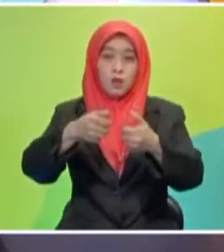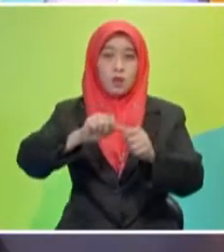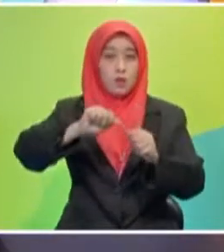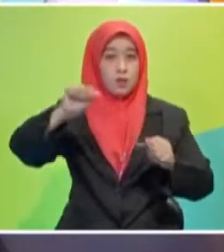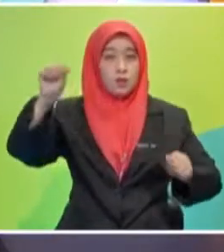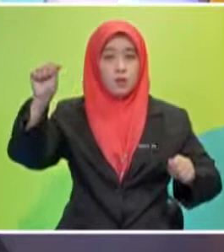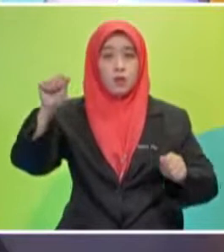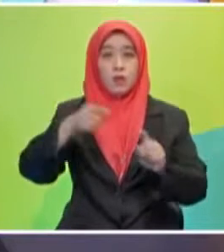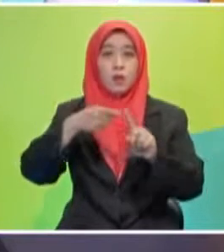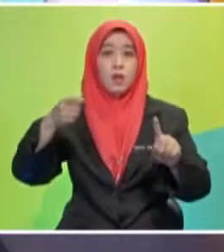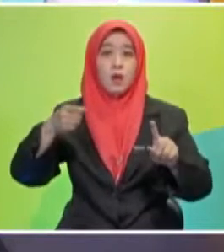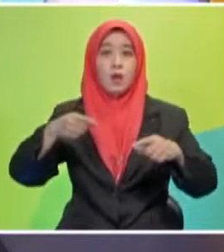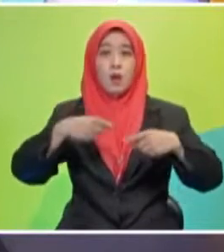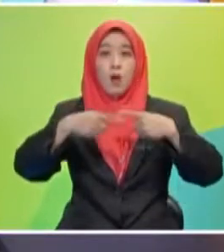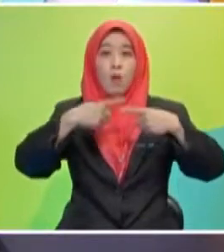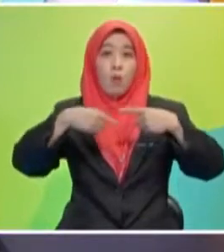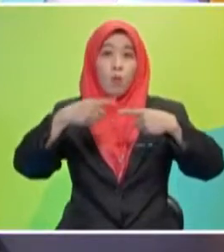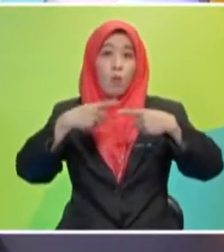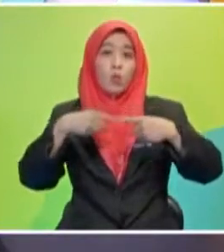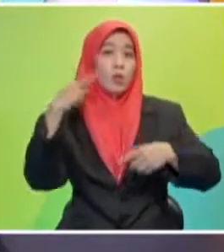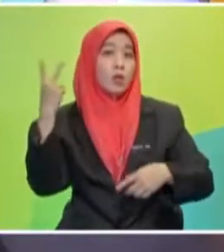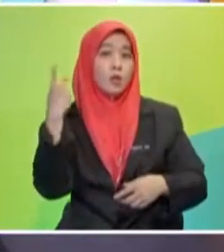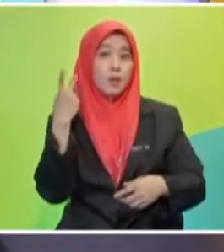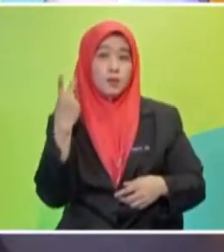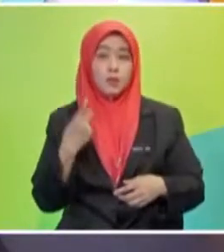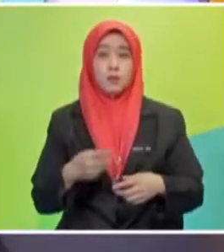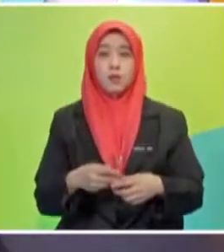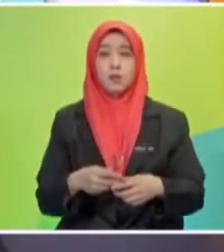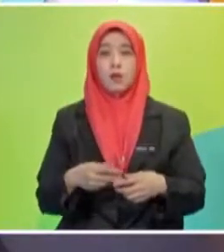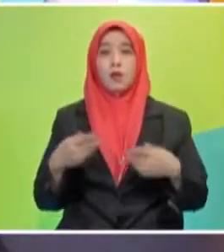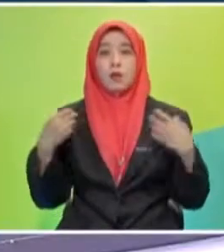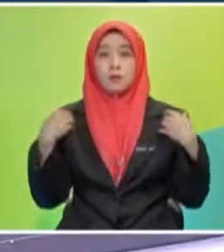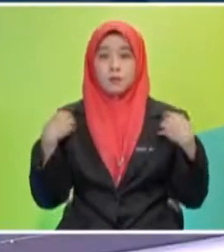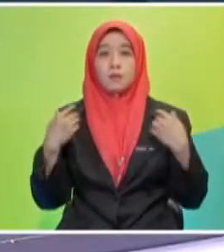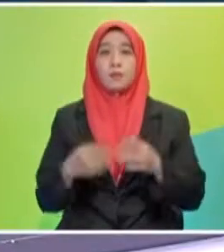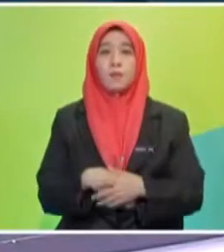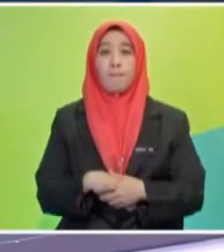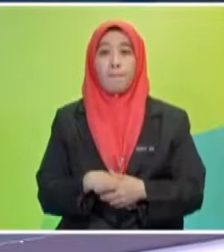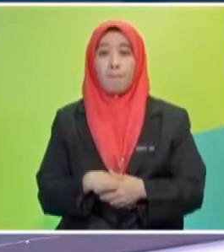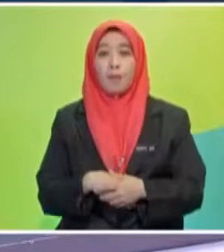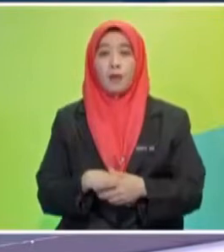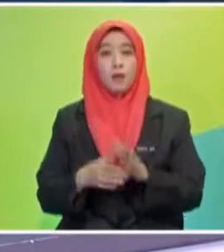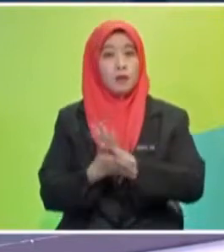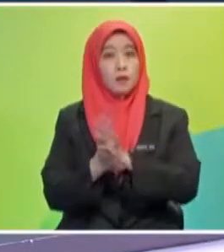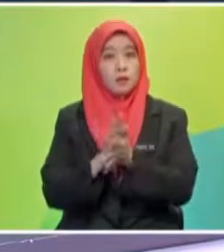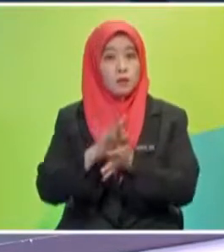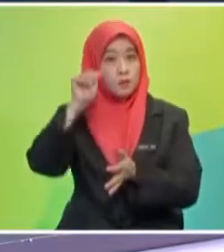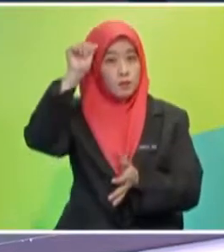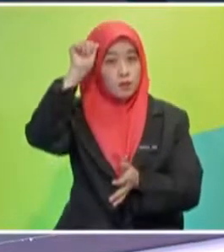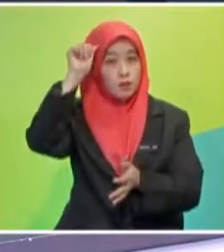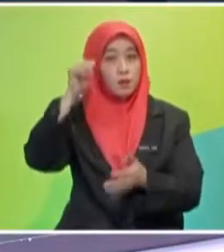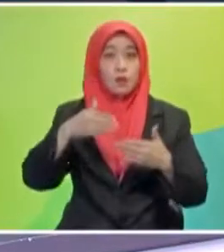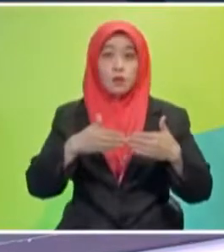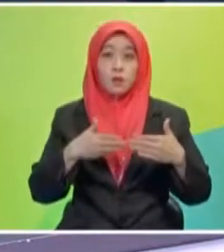motor kipas kipas menyala Hahaha jadi sebelum tuh